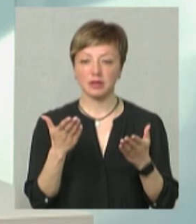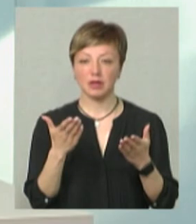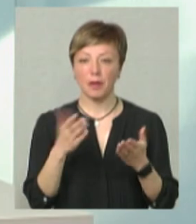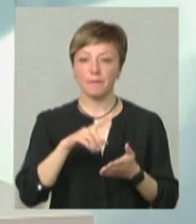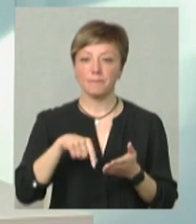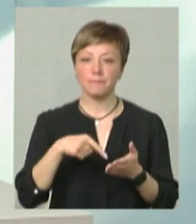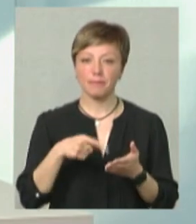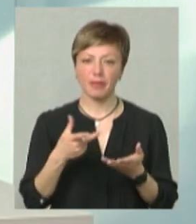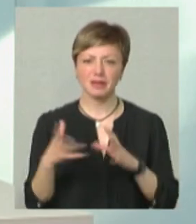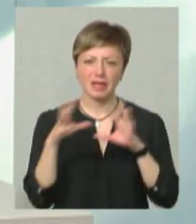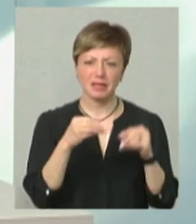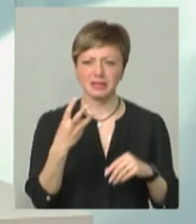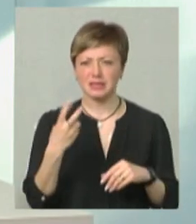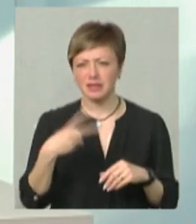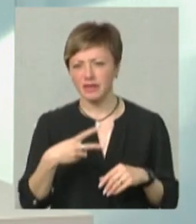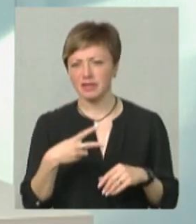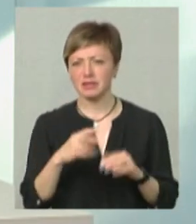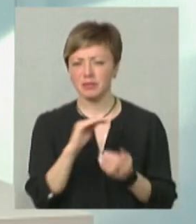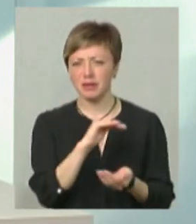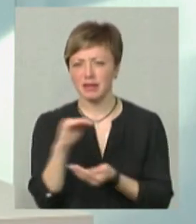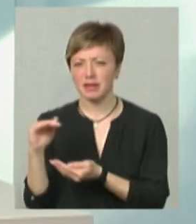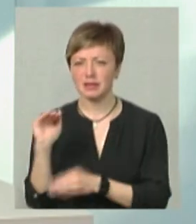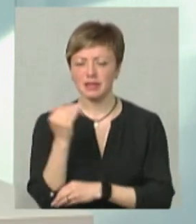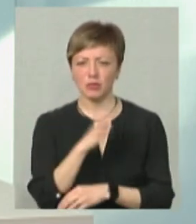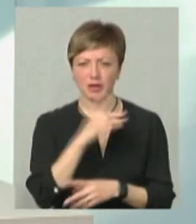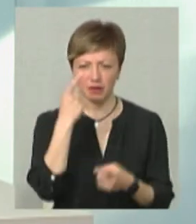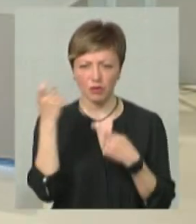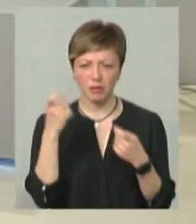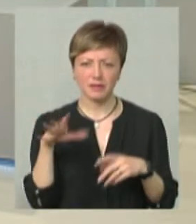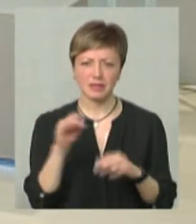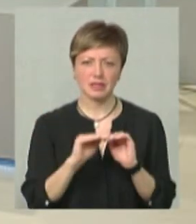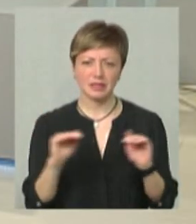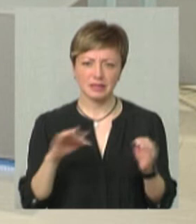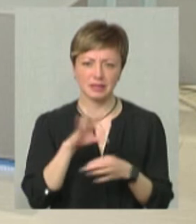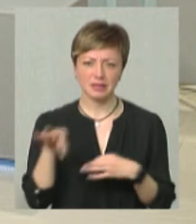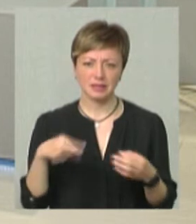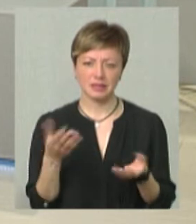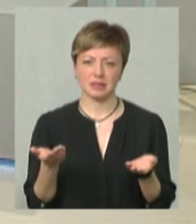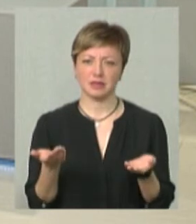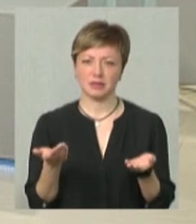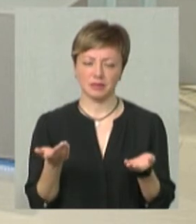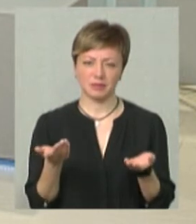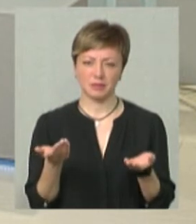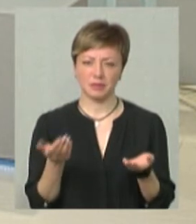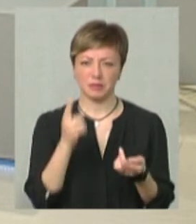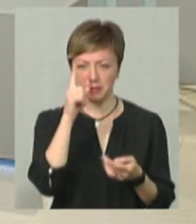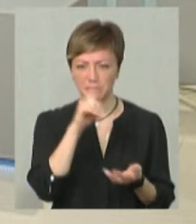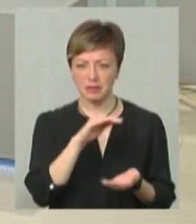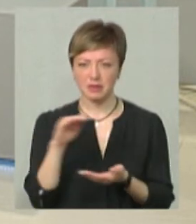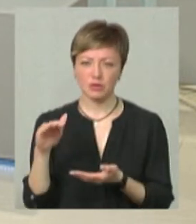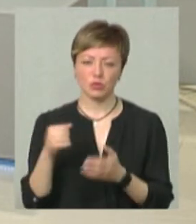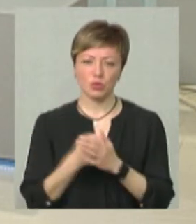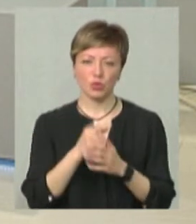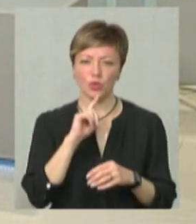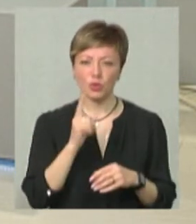дитячий будинок, там 320 чи 250 маленьких дітей, усі дітки навіть від місяця чи що від місяця